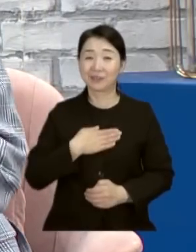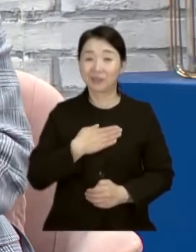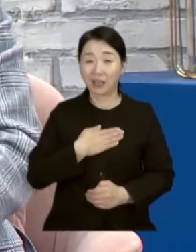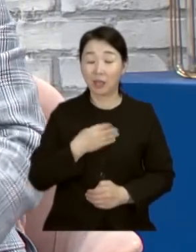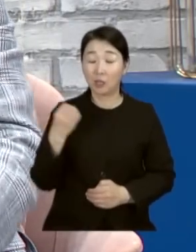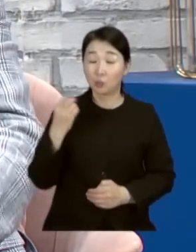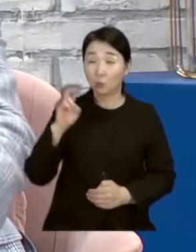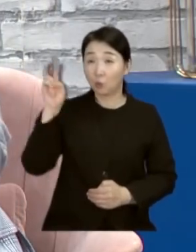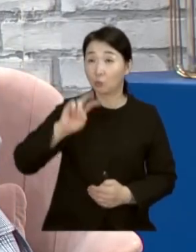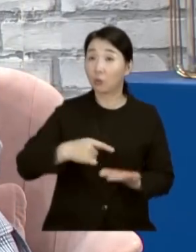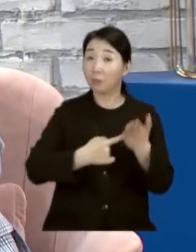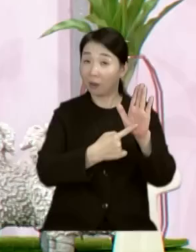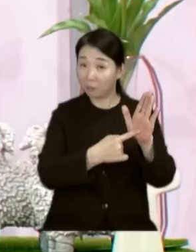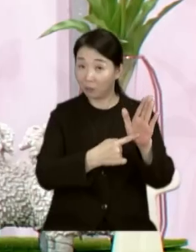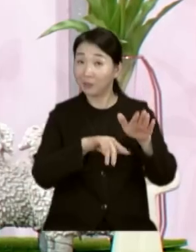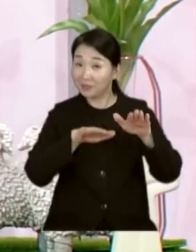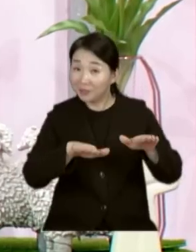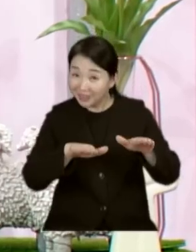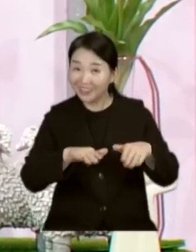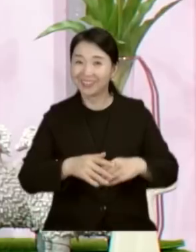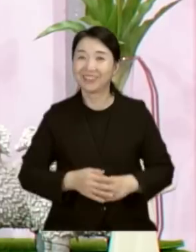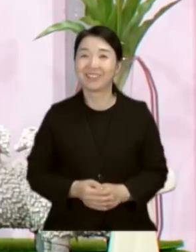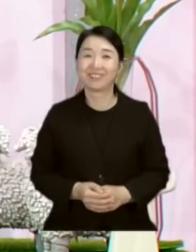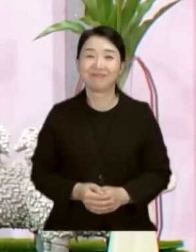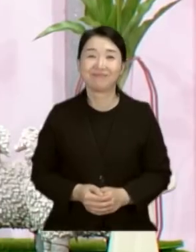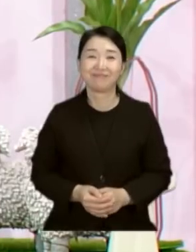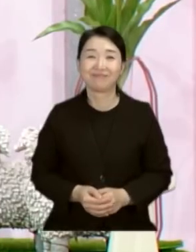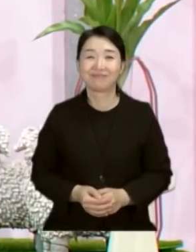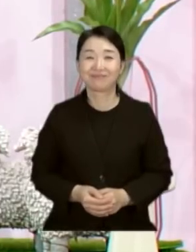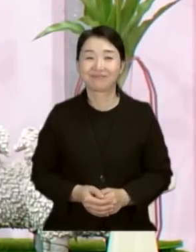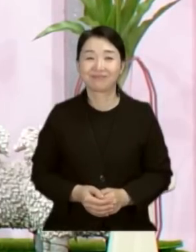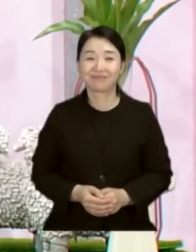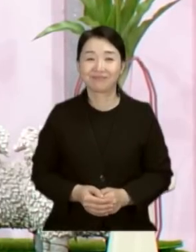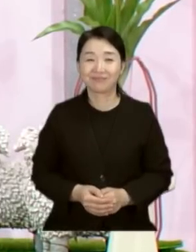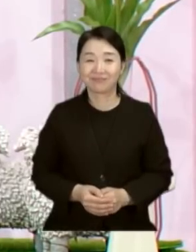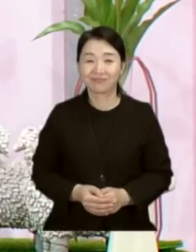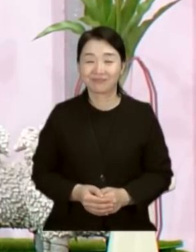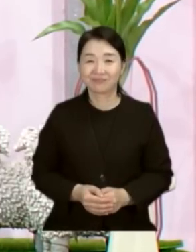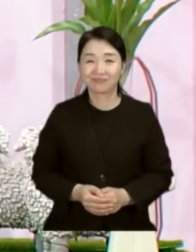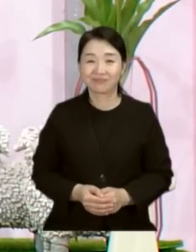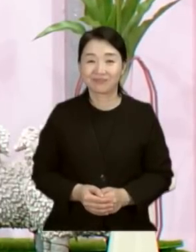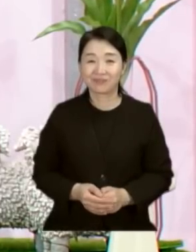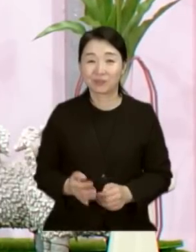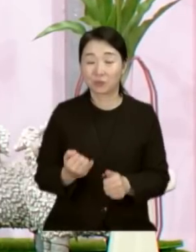제가 어떻게 또 음원도 냈어요. 그리고 또 이제